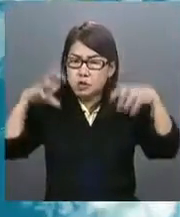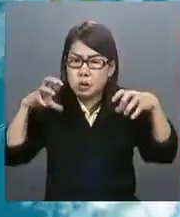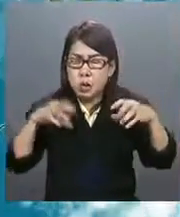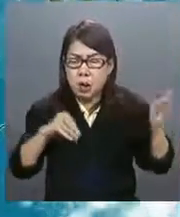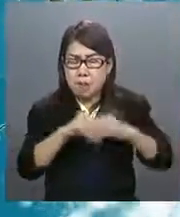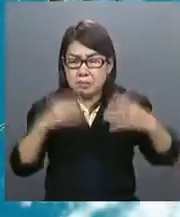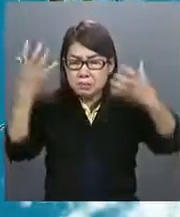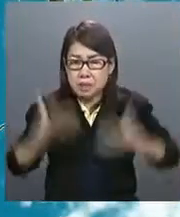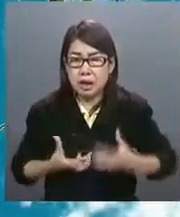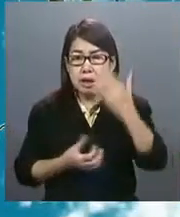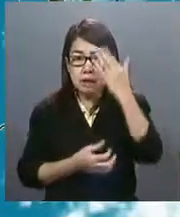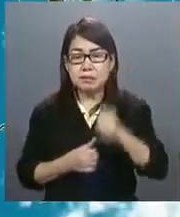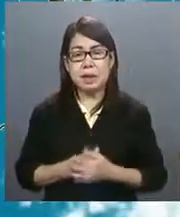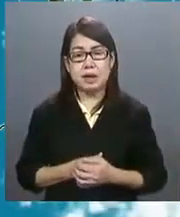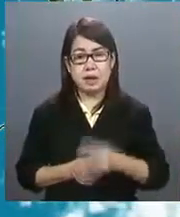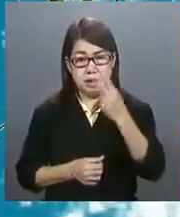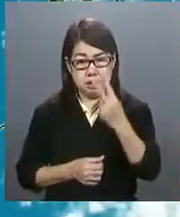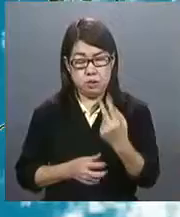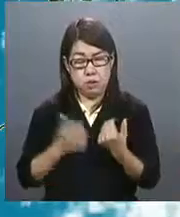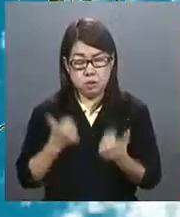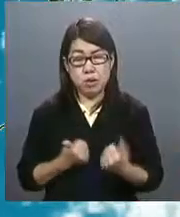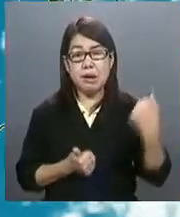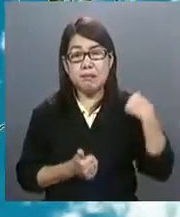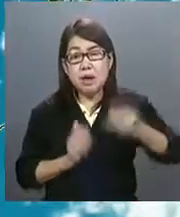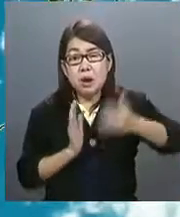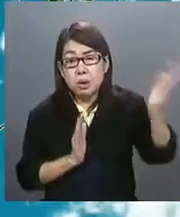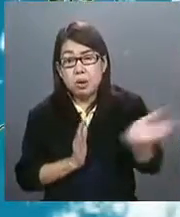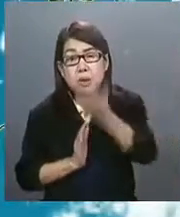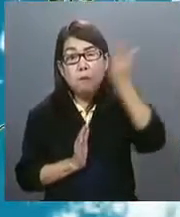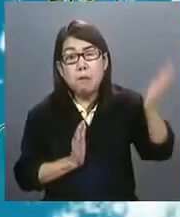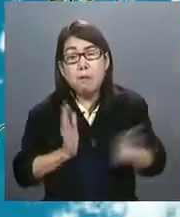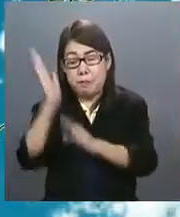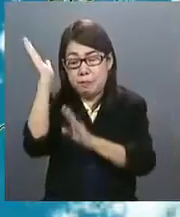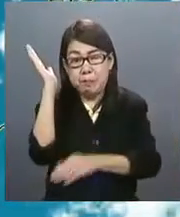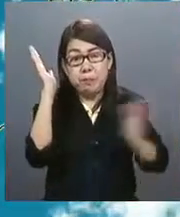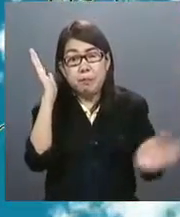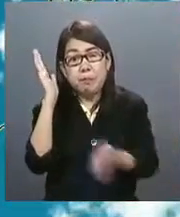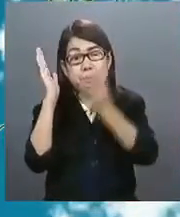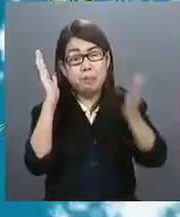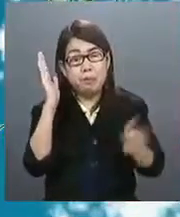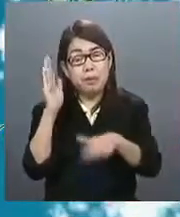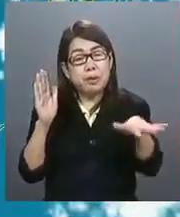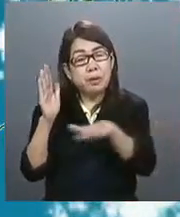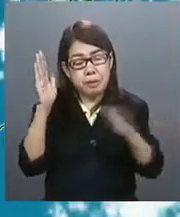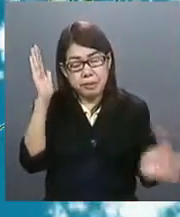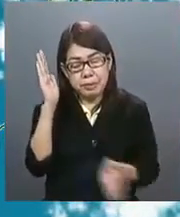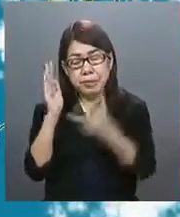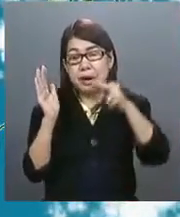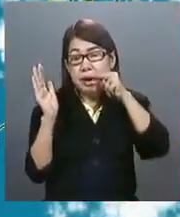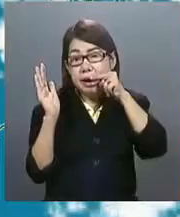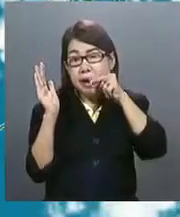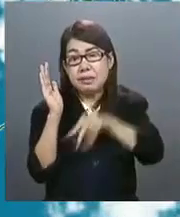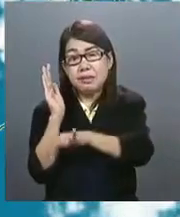วงนี้นะคะจะเห็นว่าระยะนี้มีลมมรสุมตะวันตกเฉียงใต้ความแรงลมปานกลางยังคงพัดเข้ามาปกคลุมบริเวณอ่าวเบงกอลทะเ